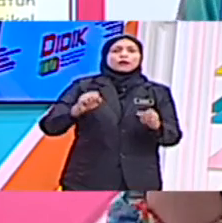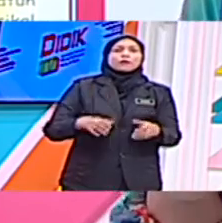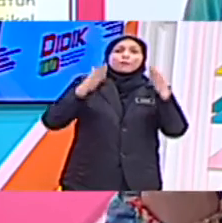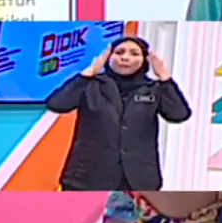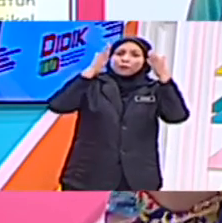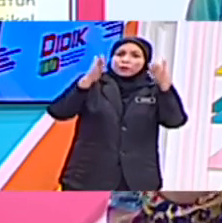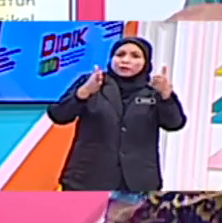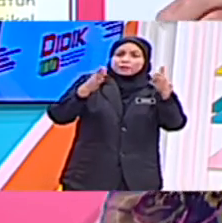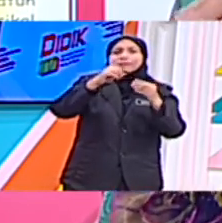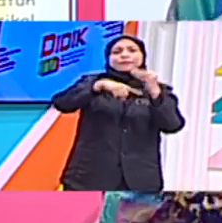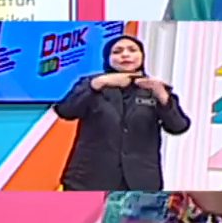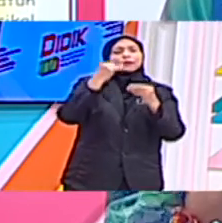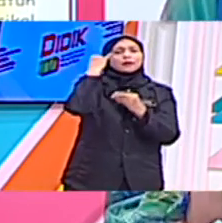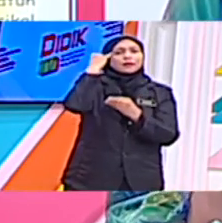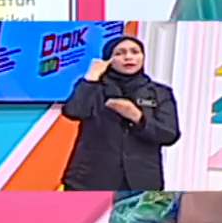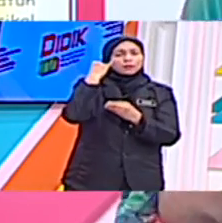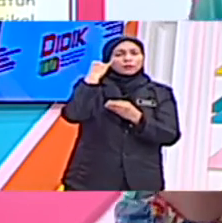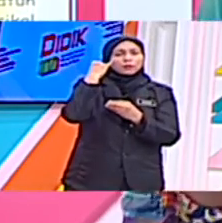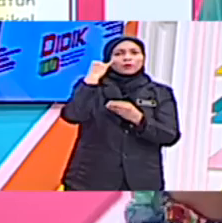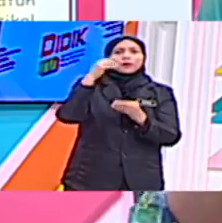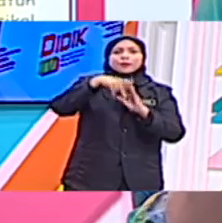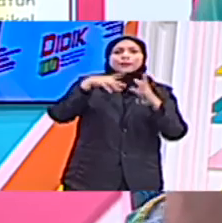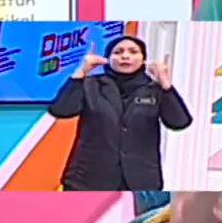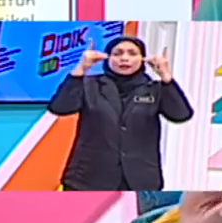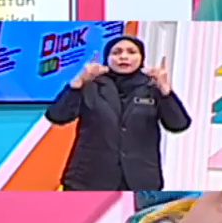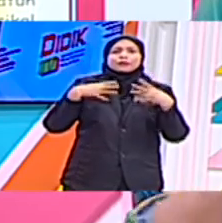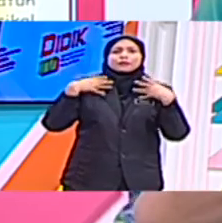kepada ilmu tentang pendidikan kesihatan, lebih tahu